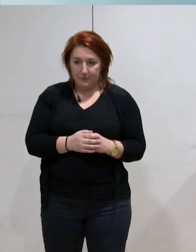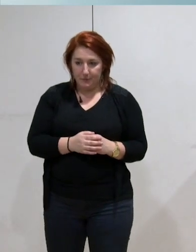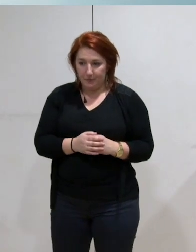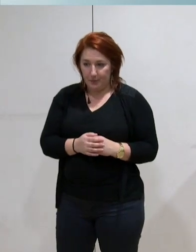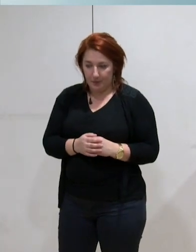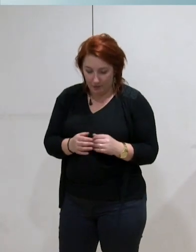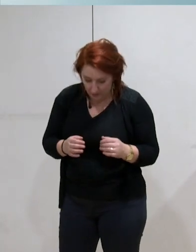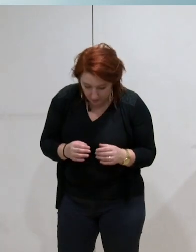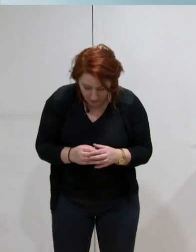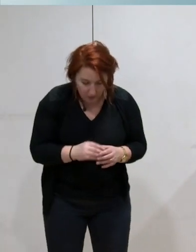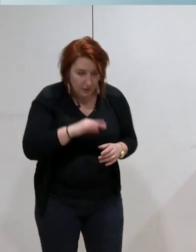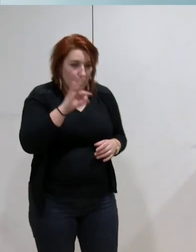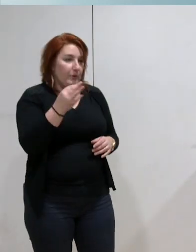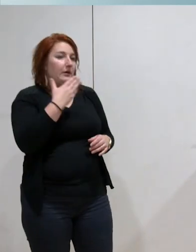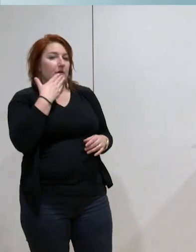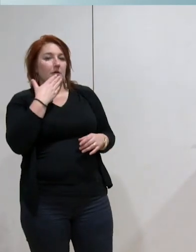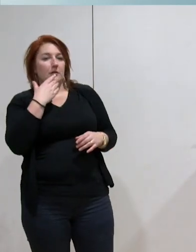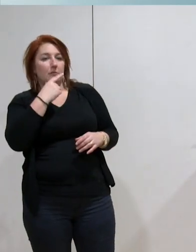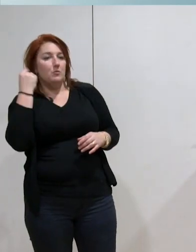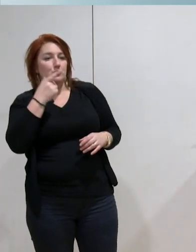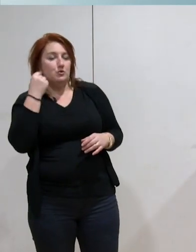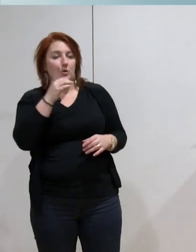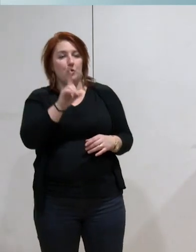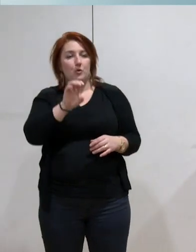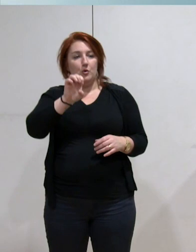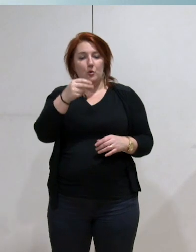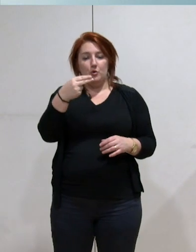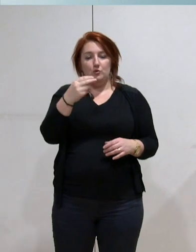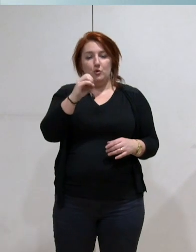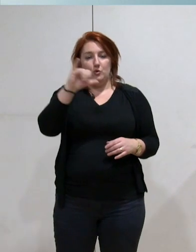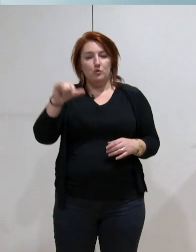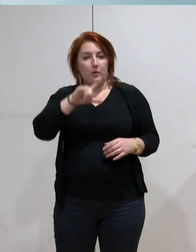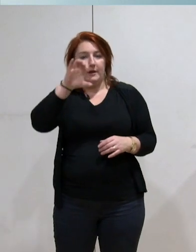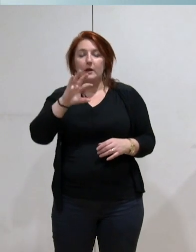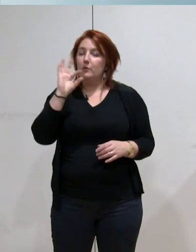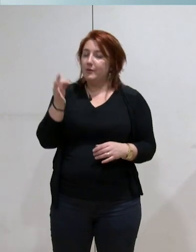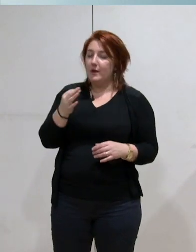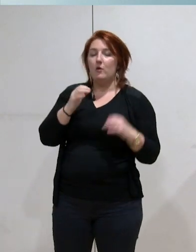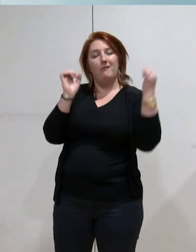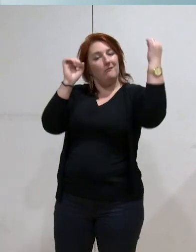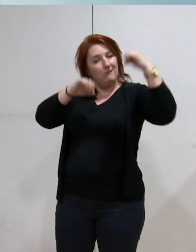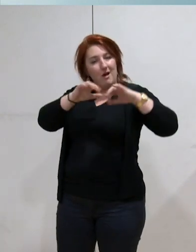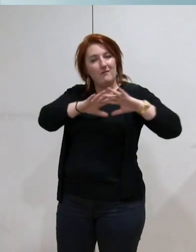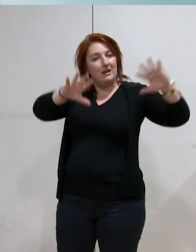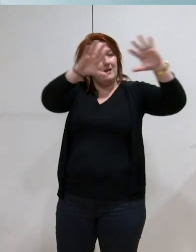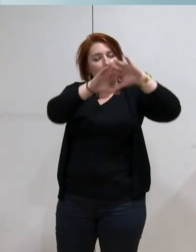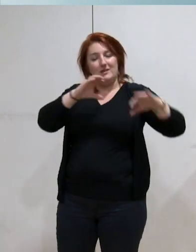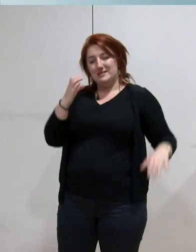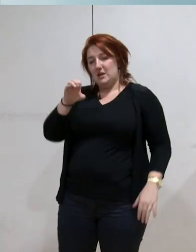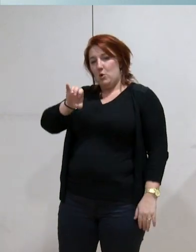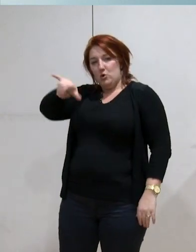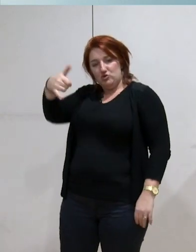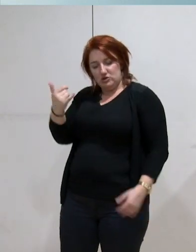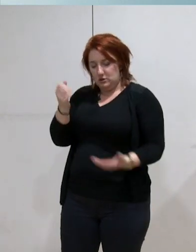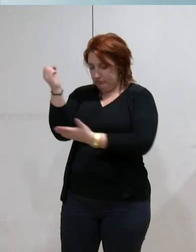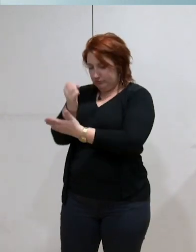oui monsieur deoyel alors pour souligner qu'en accord avec la CAF dans l'élaboration de ce CJ il a été convenu que nous mettions effectivement